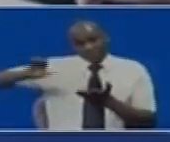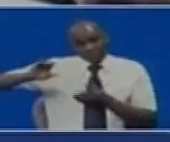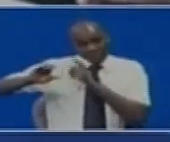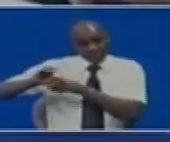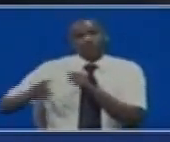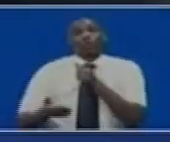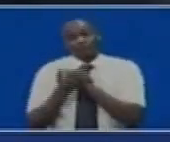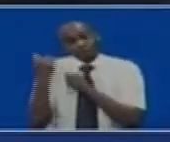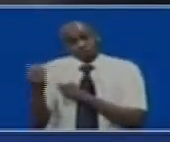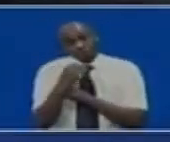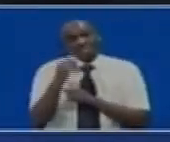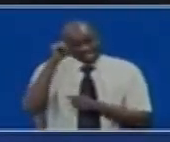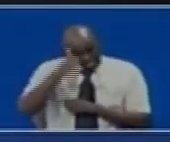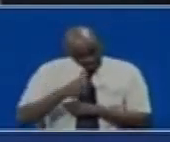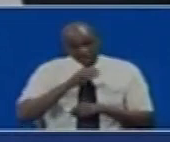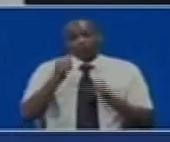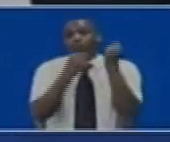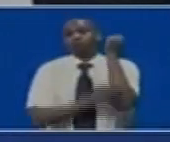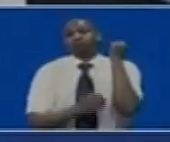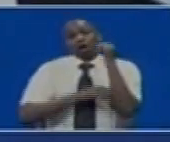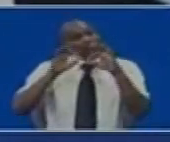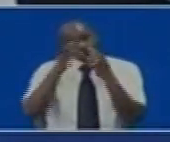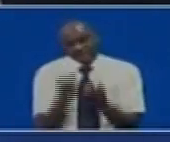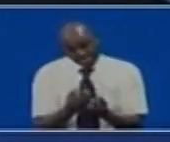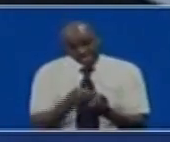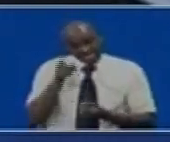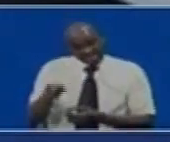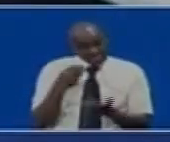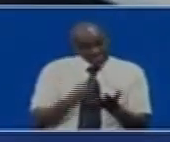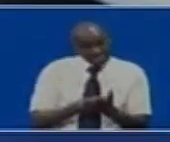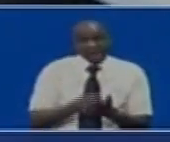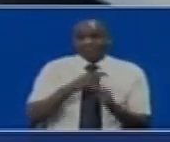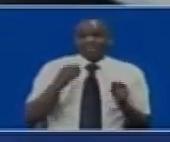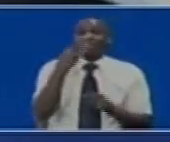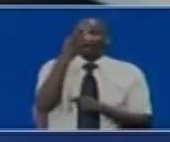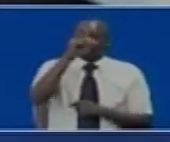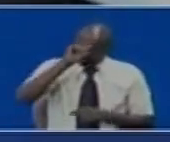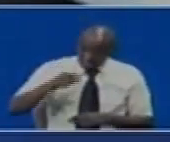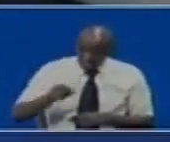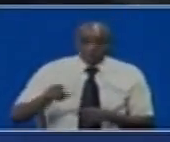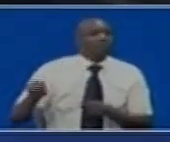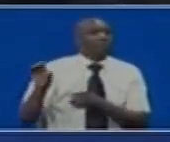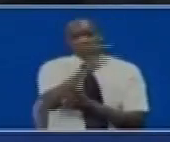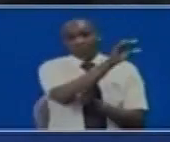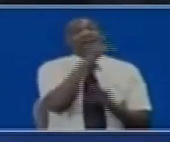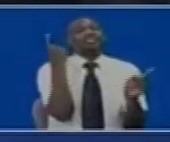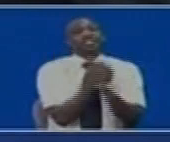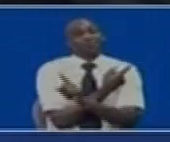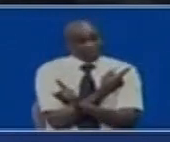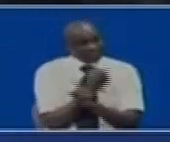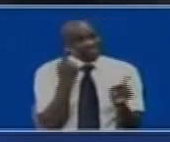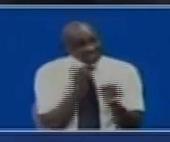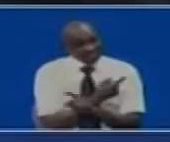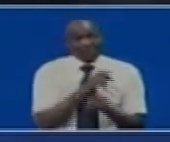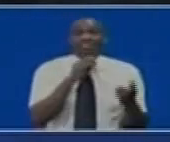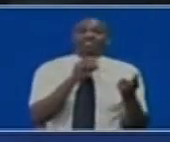za kuwasaidia watoto werevu kutoka kwa jamii zisizojiweza, lakini shilingi milioni 30 zikawekwa kwa miradi mingine kinyume cha sheria,